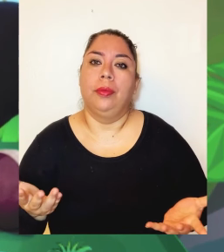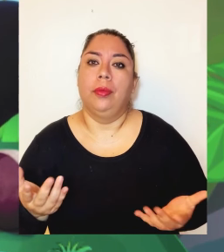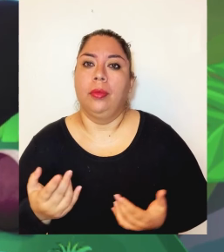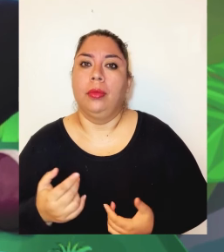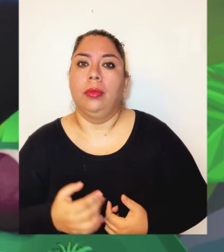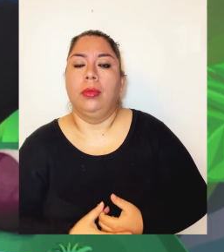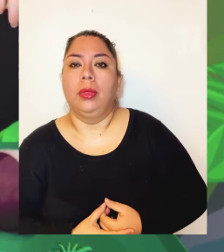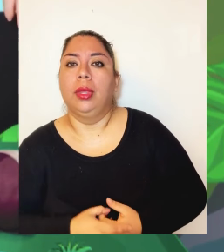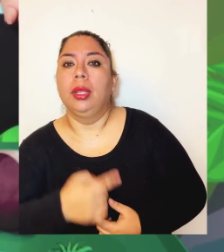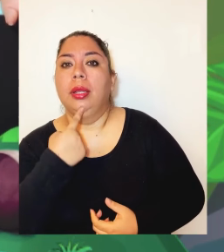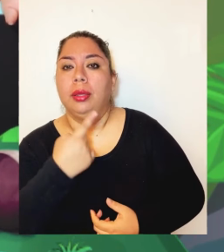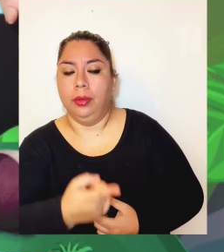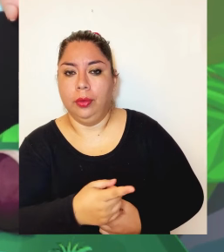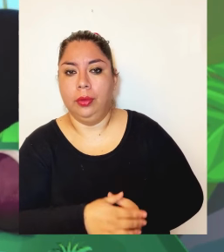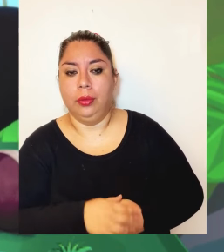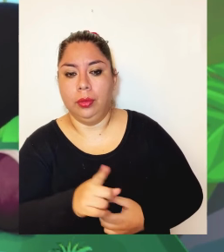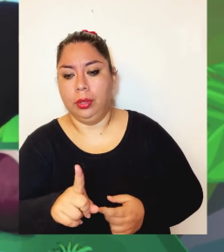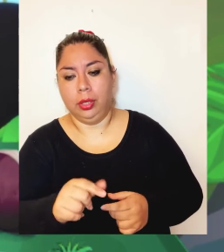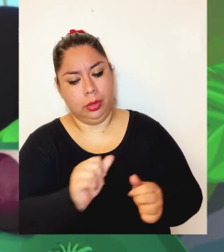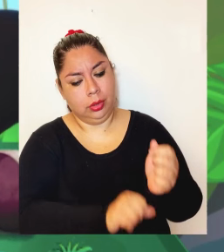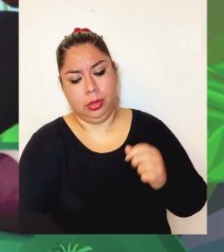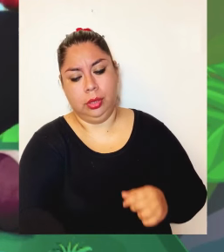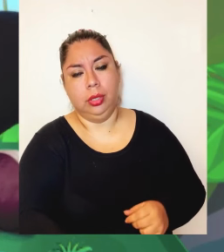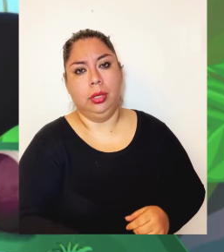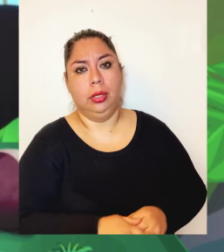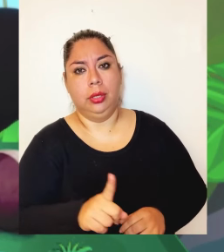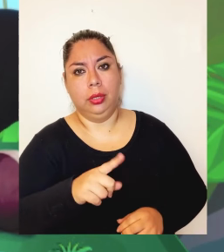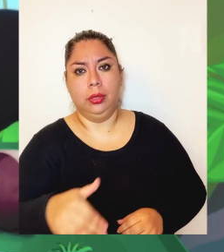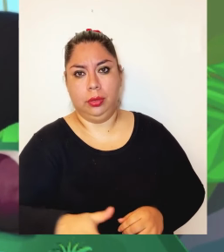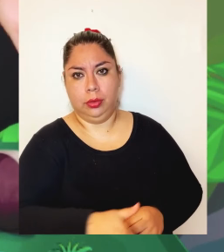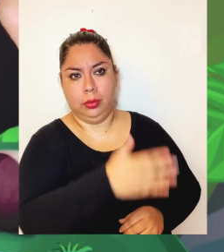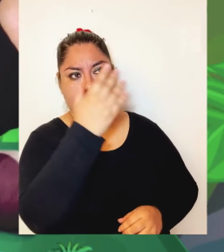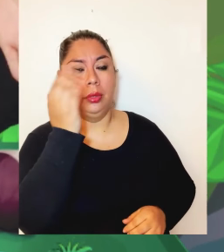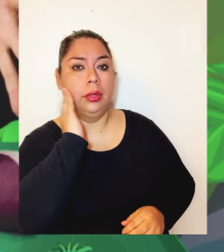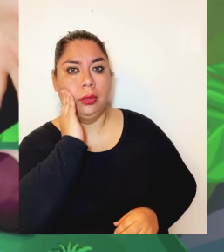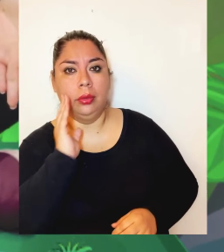pata puri y mina tascayan, chaita.